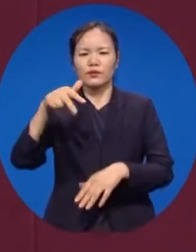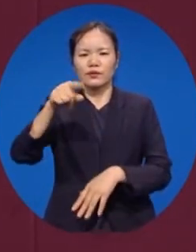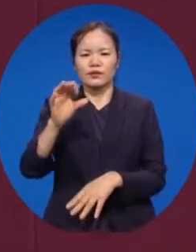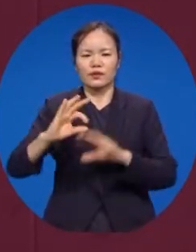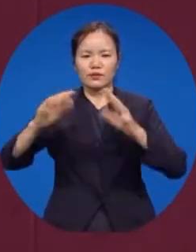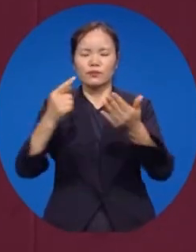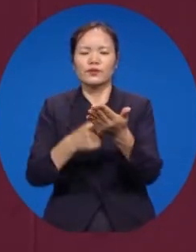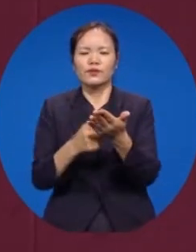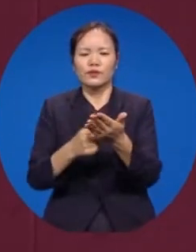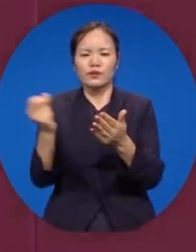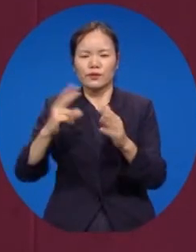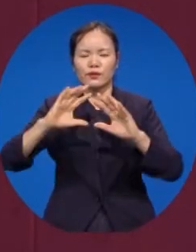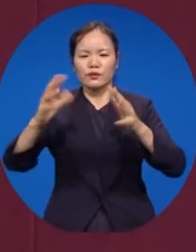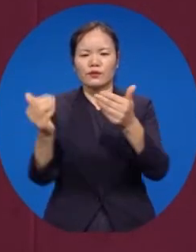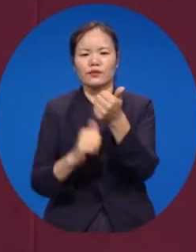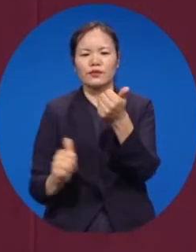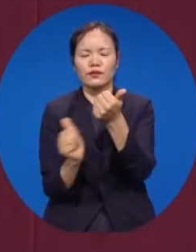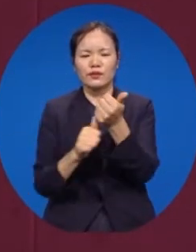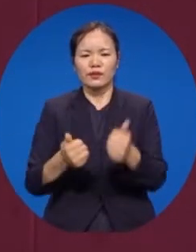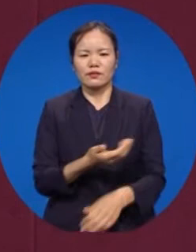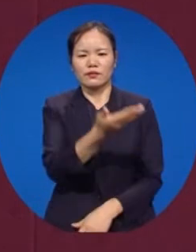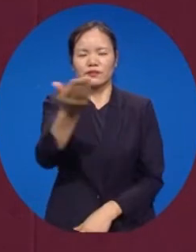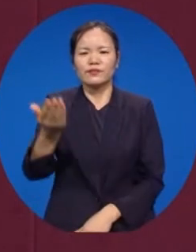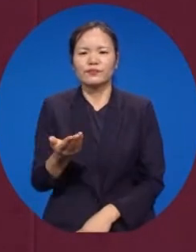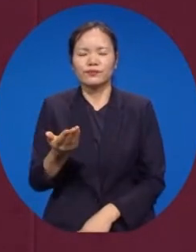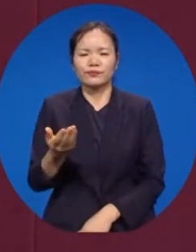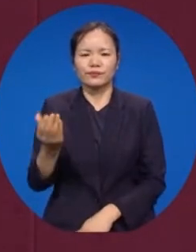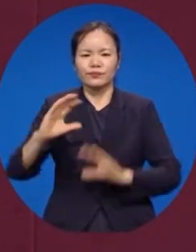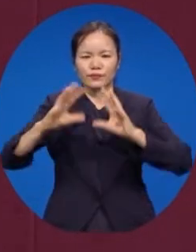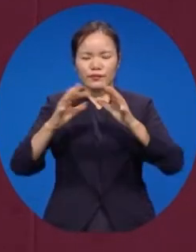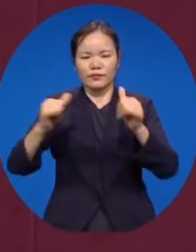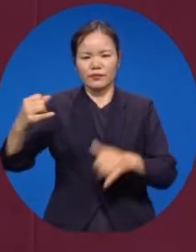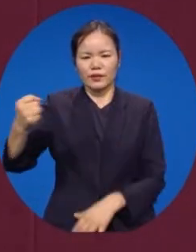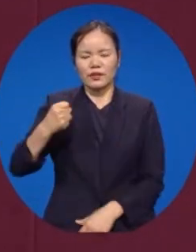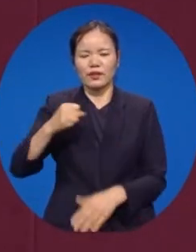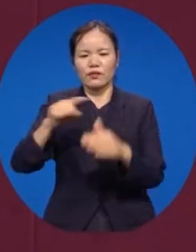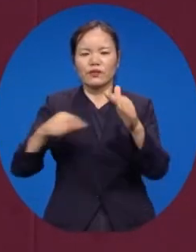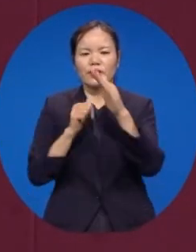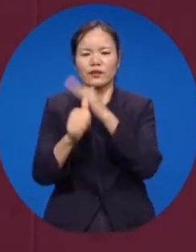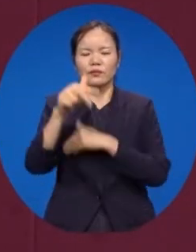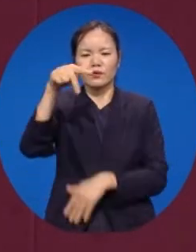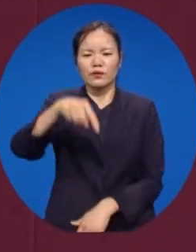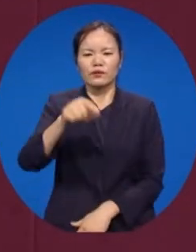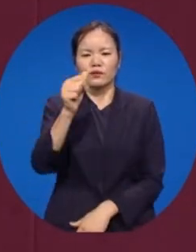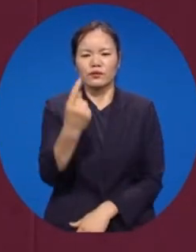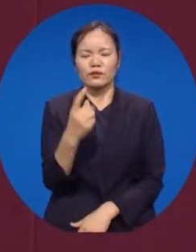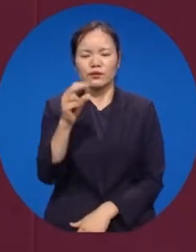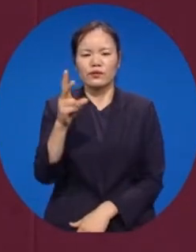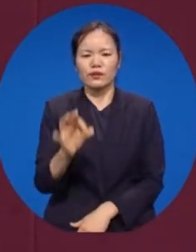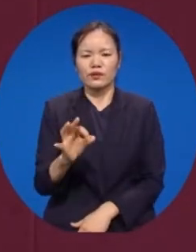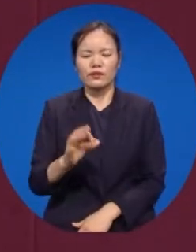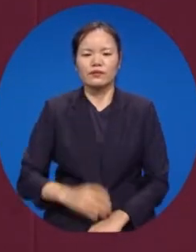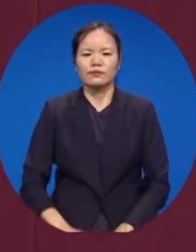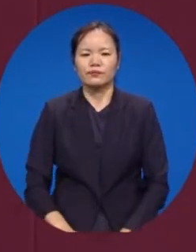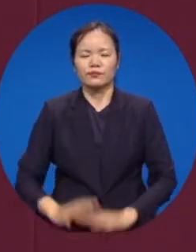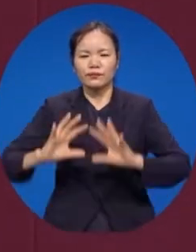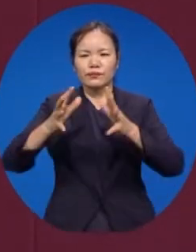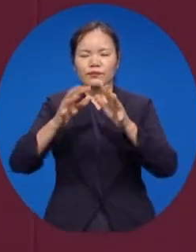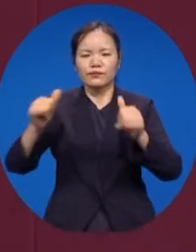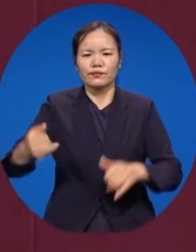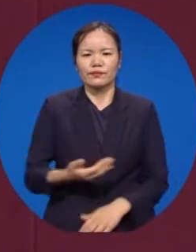국무총리와 국무위원 여러분, 국민의힘 원내대표 주호영 의원입니다. 국민